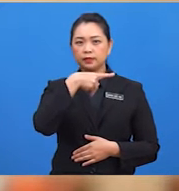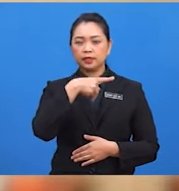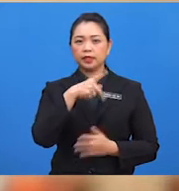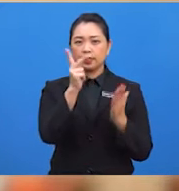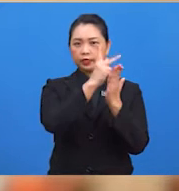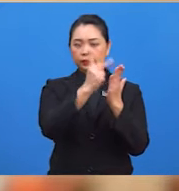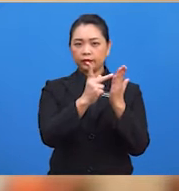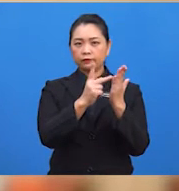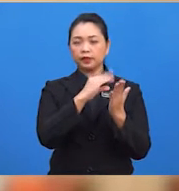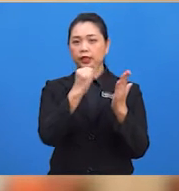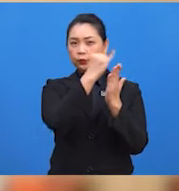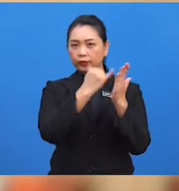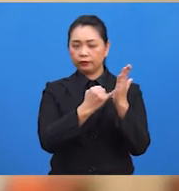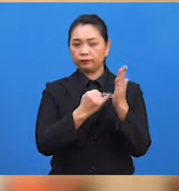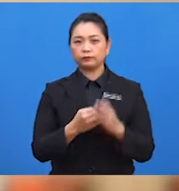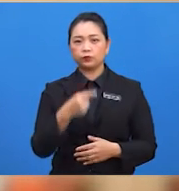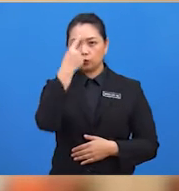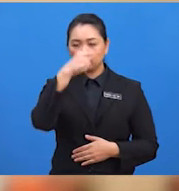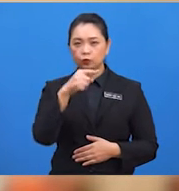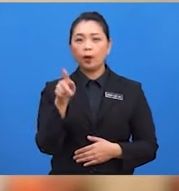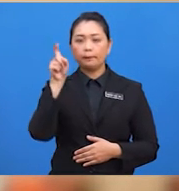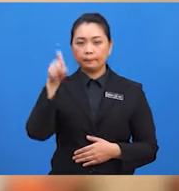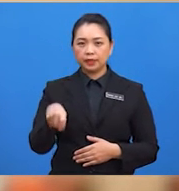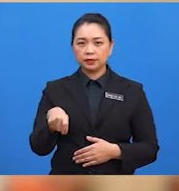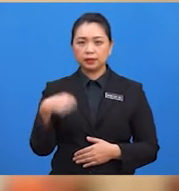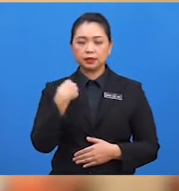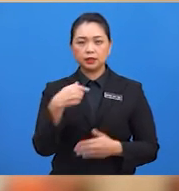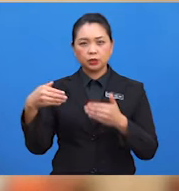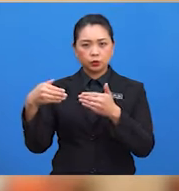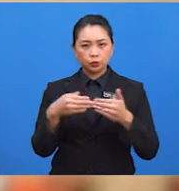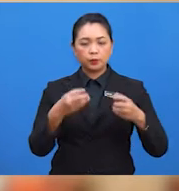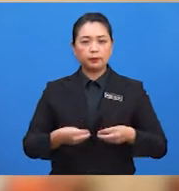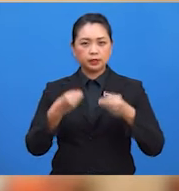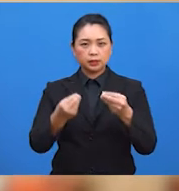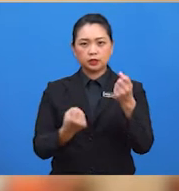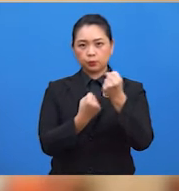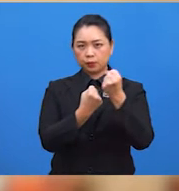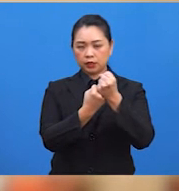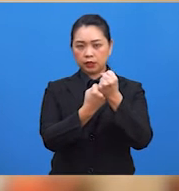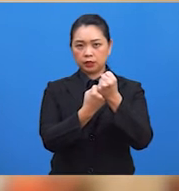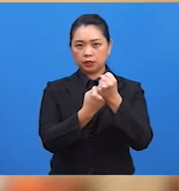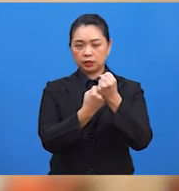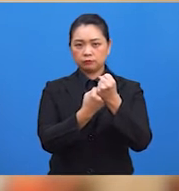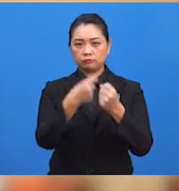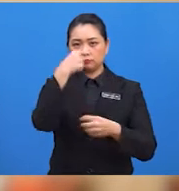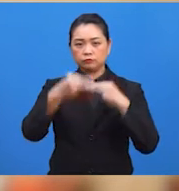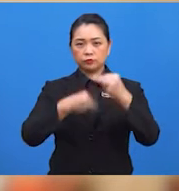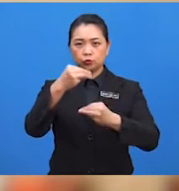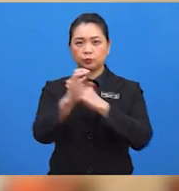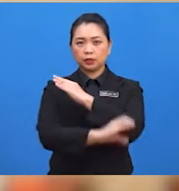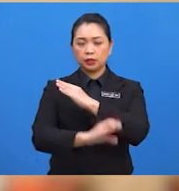bersifat kreatif dan inovatif untuk memastikan kita terus memberikan sumbangan demi kemajuan